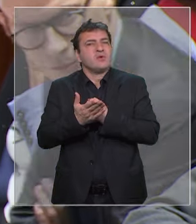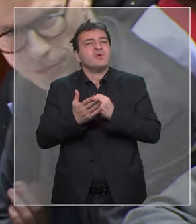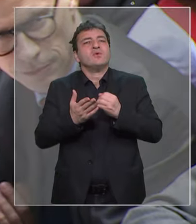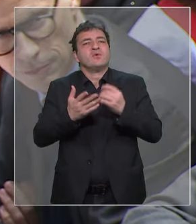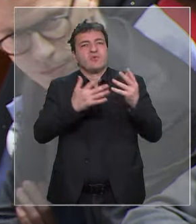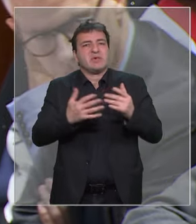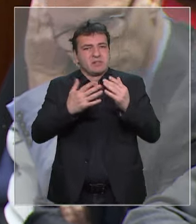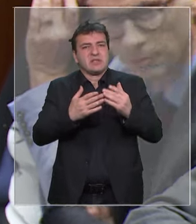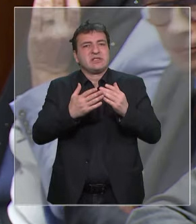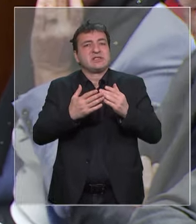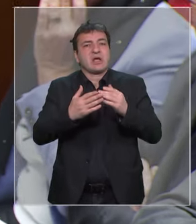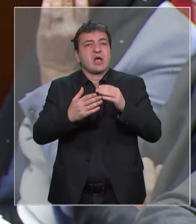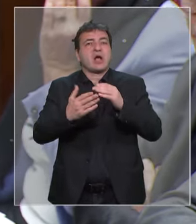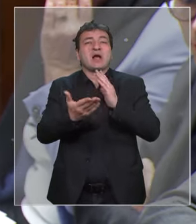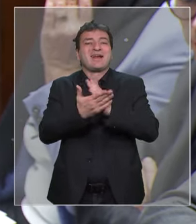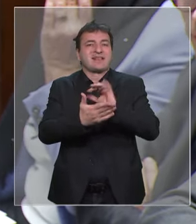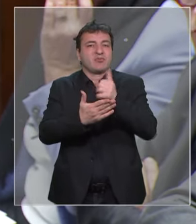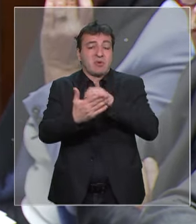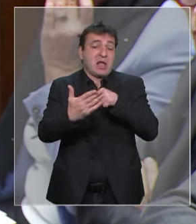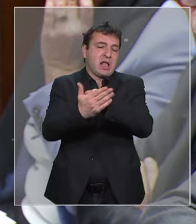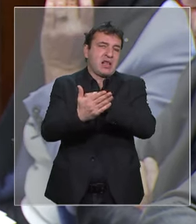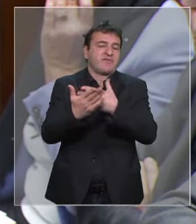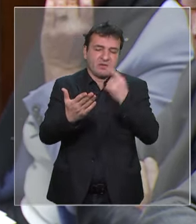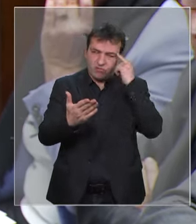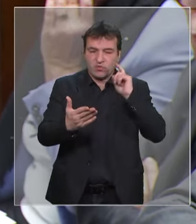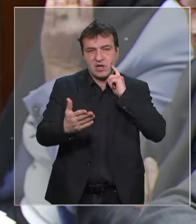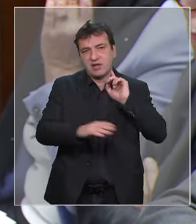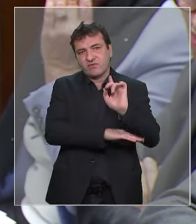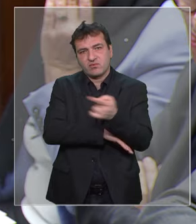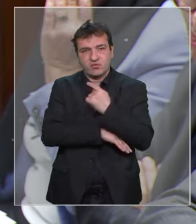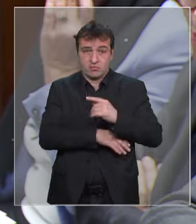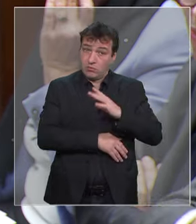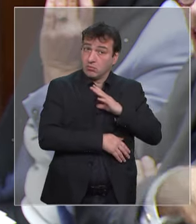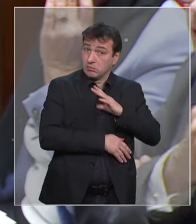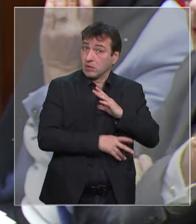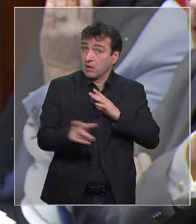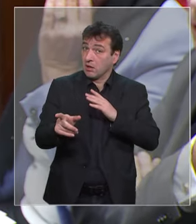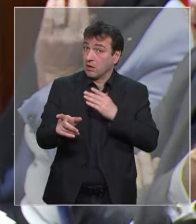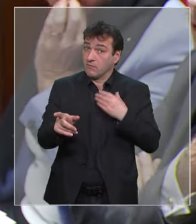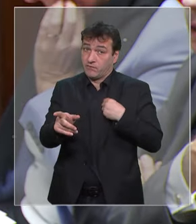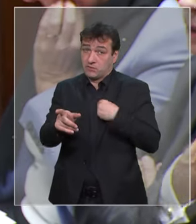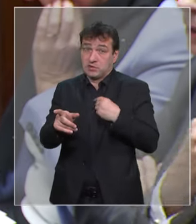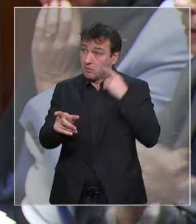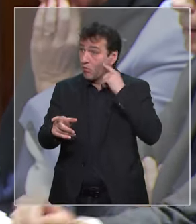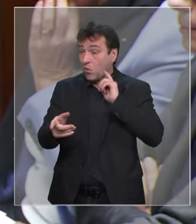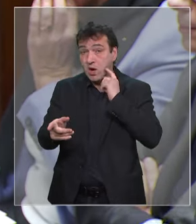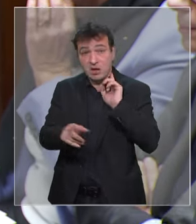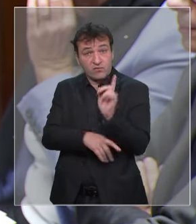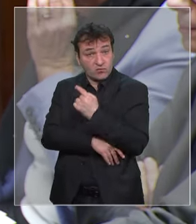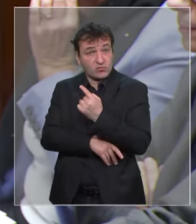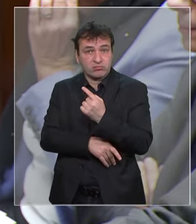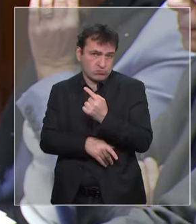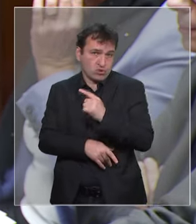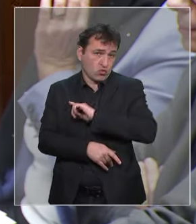première pour tous les élèves. Nous avons aujourd'hui une épreuve anticipée de français pour tous les élèves en fin de première, car nous considérons à juste titre que la maîtrise du français